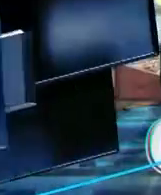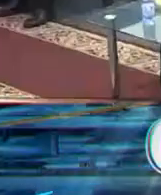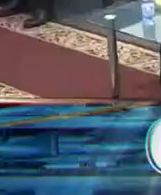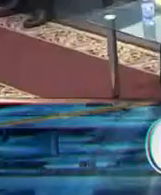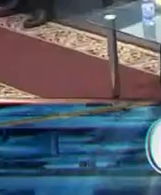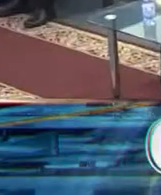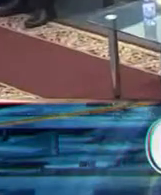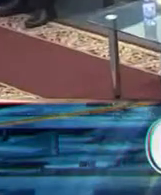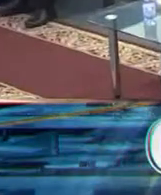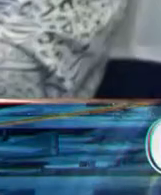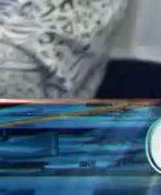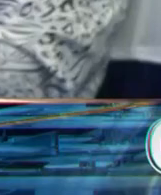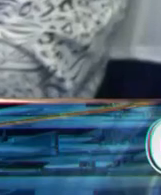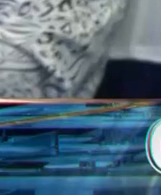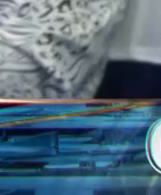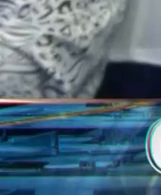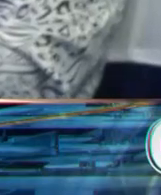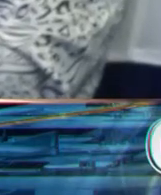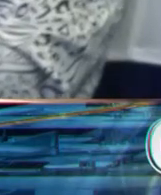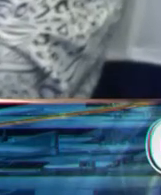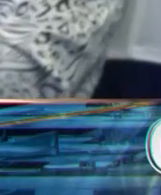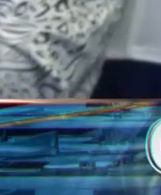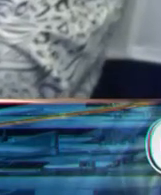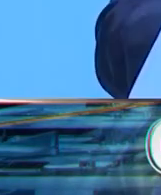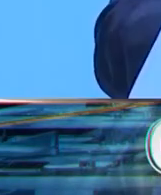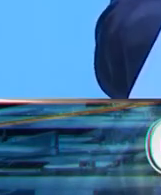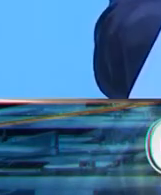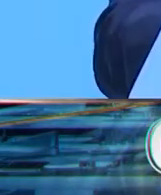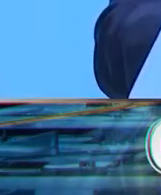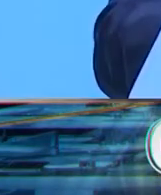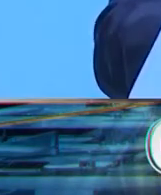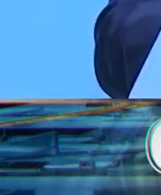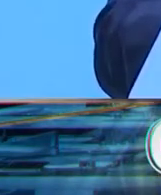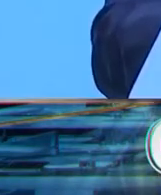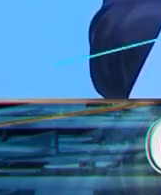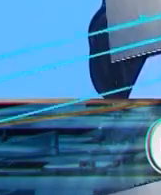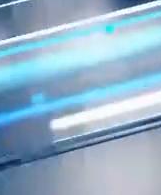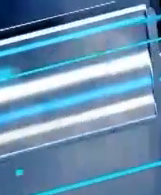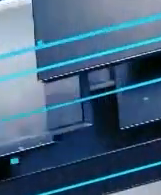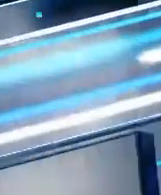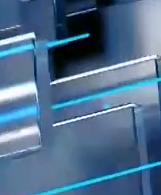Итоги 2019-го. О проделанной работе в прошлом году рассказал аким Моно города Текели.